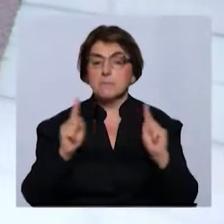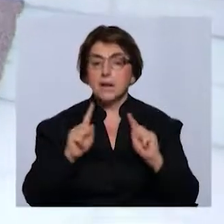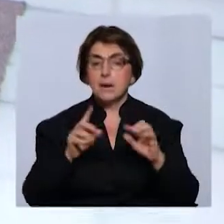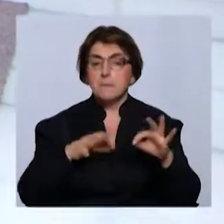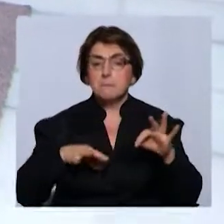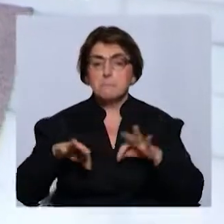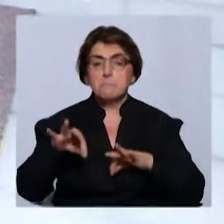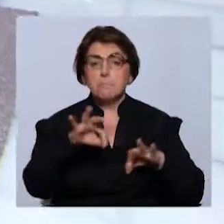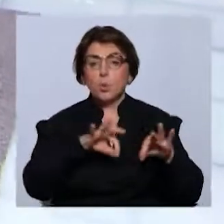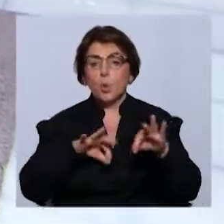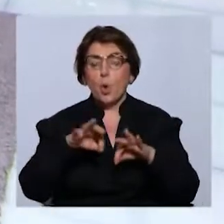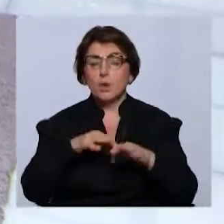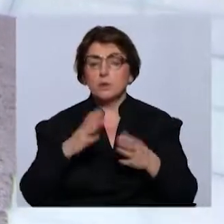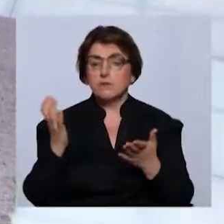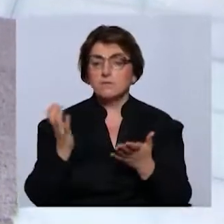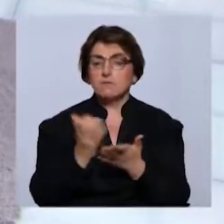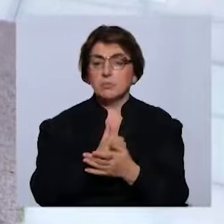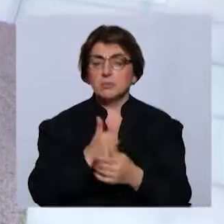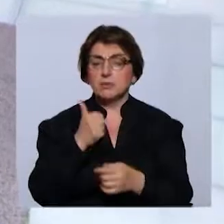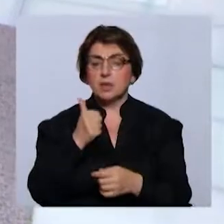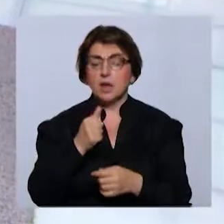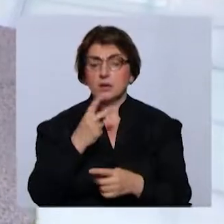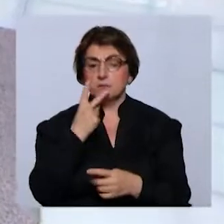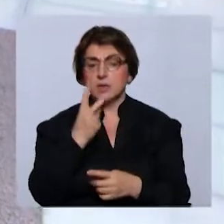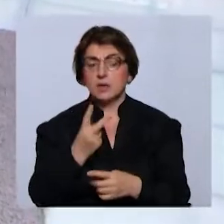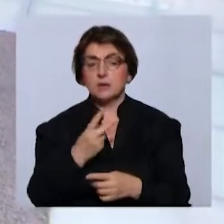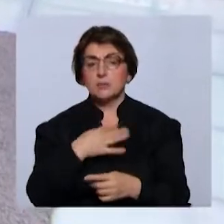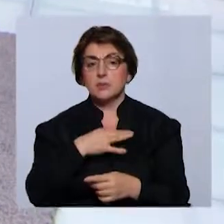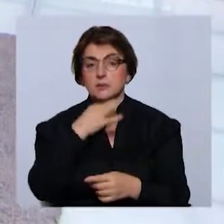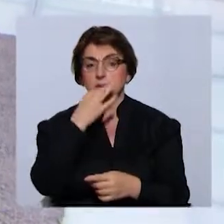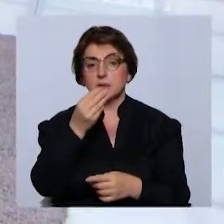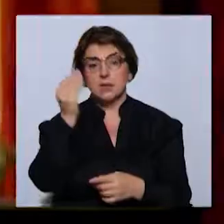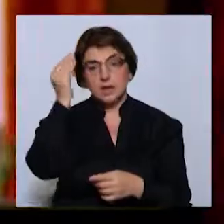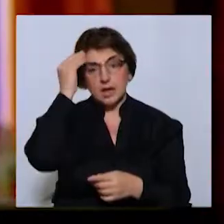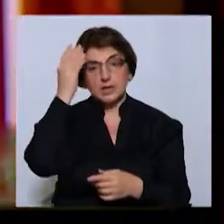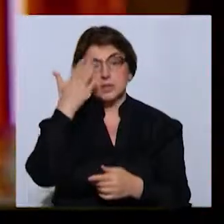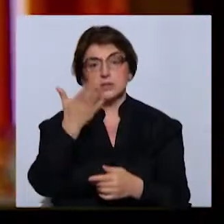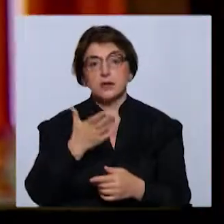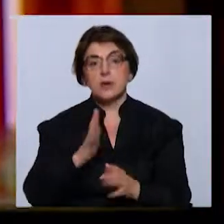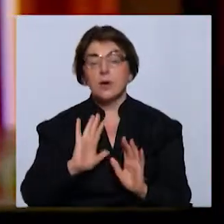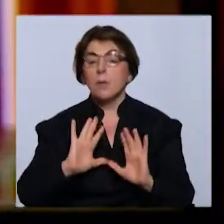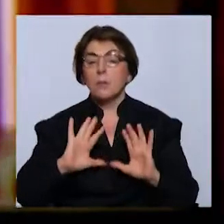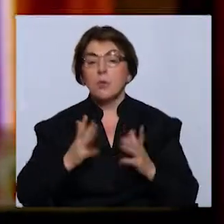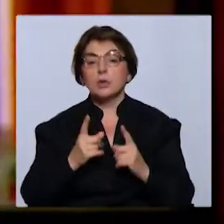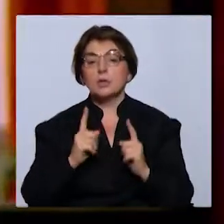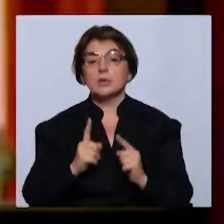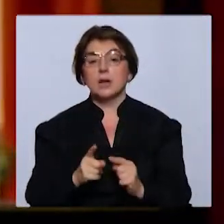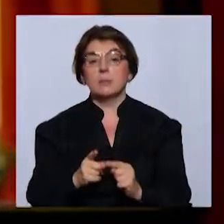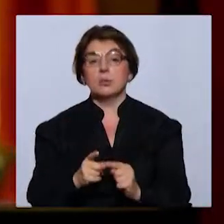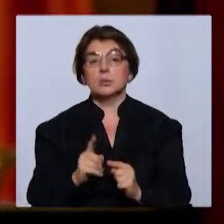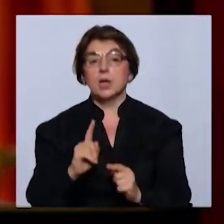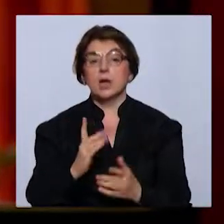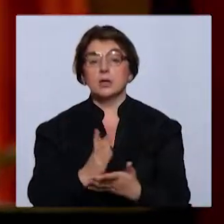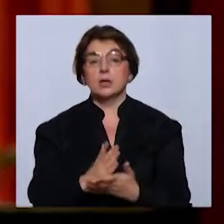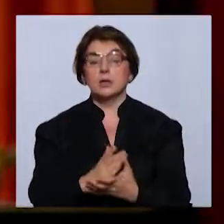პროექტს წავაწყდი, ძალიან კარგ პროექტს წავაწყდი და მინდა რომ გაგიზიაროთ. მოკლედ რა მოხდა ახლა აქ?